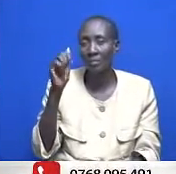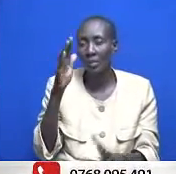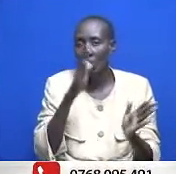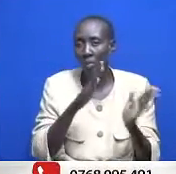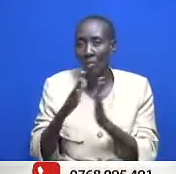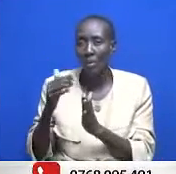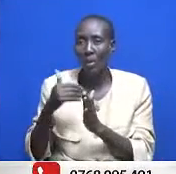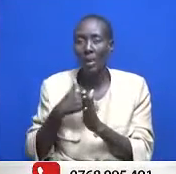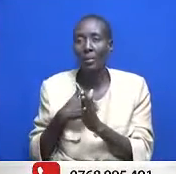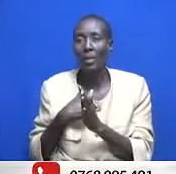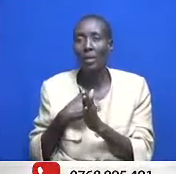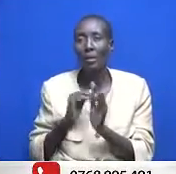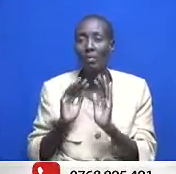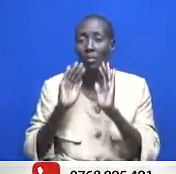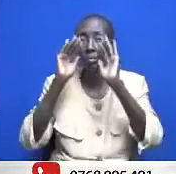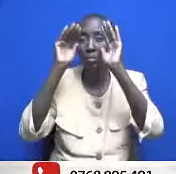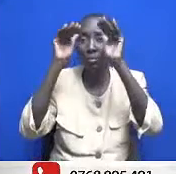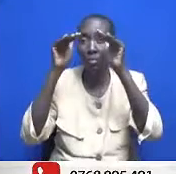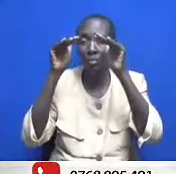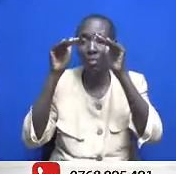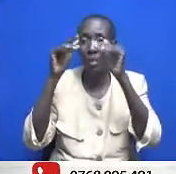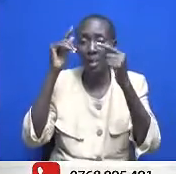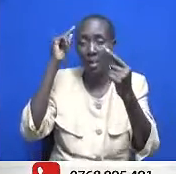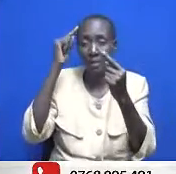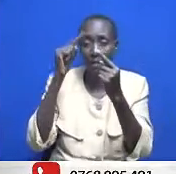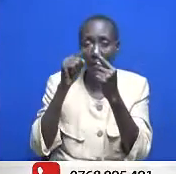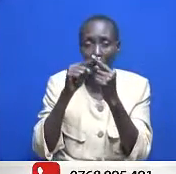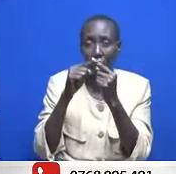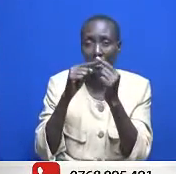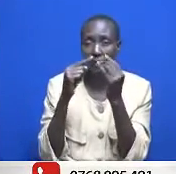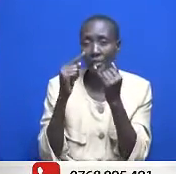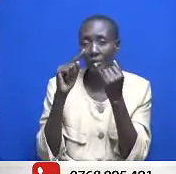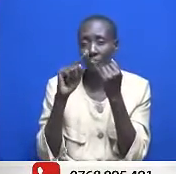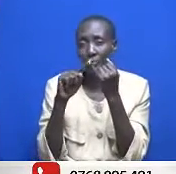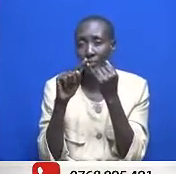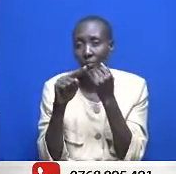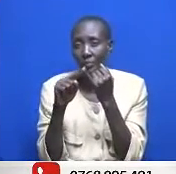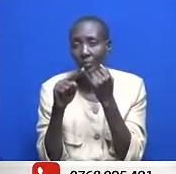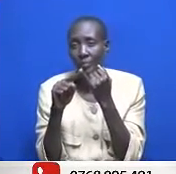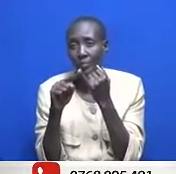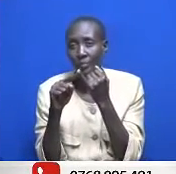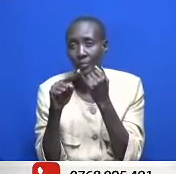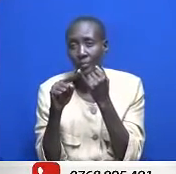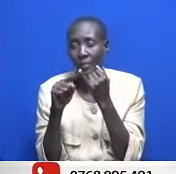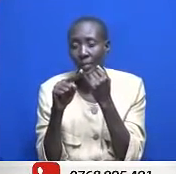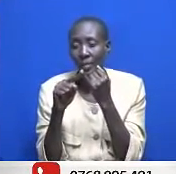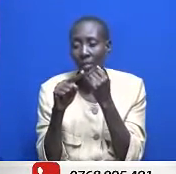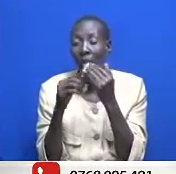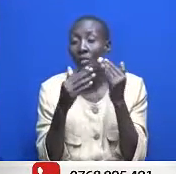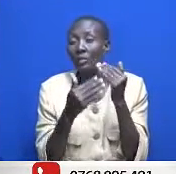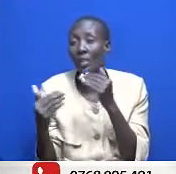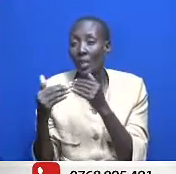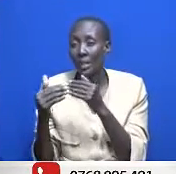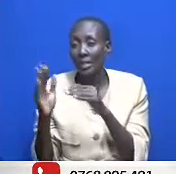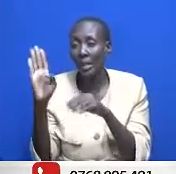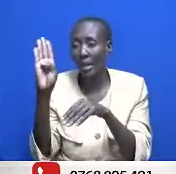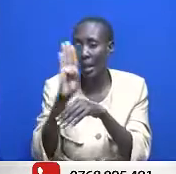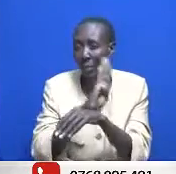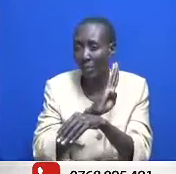being basketball. And the whole objective number one, you know, is keeping the kids busy and active, and